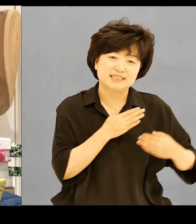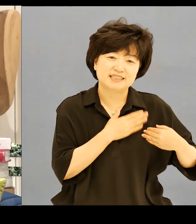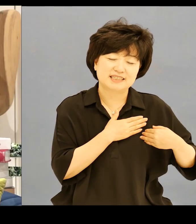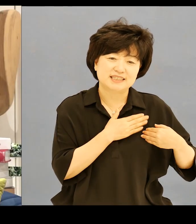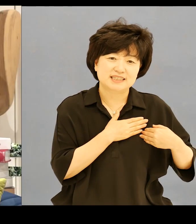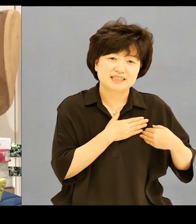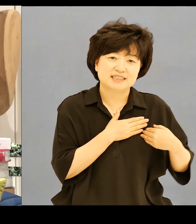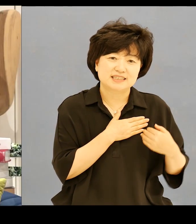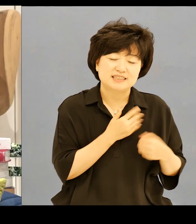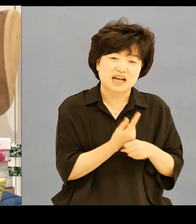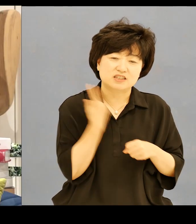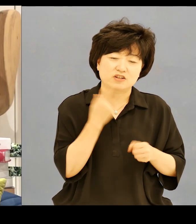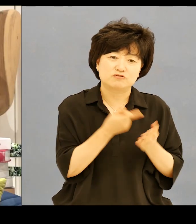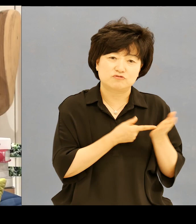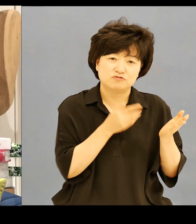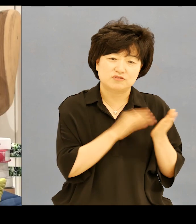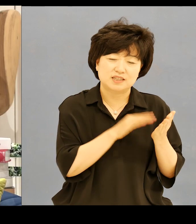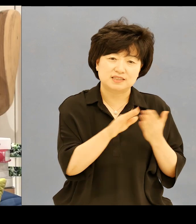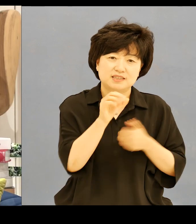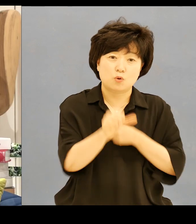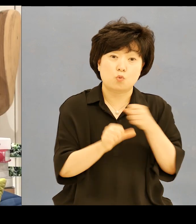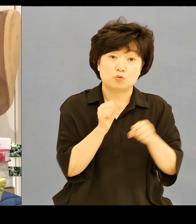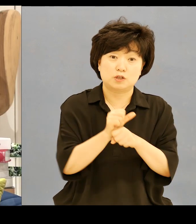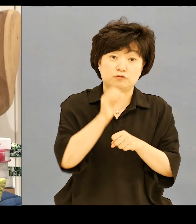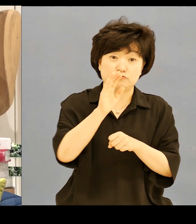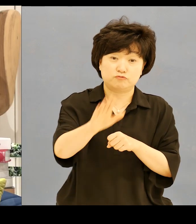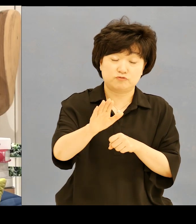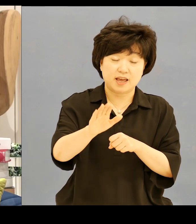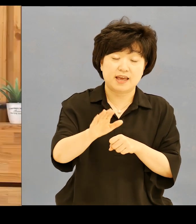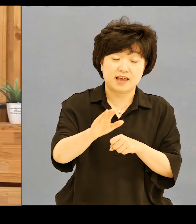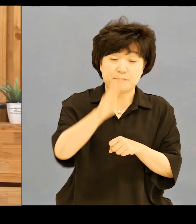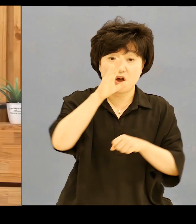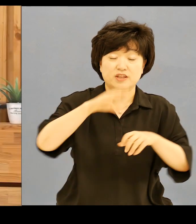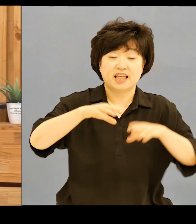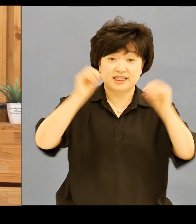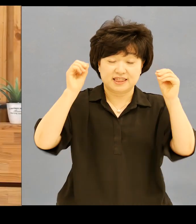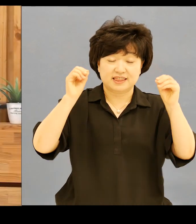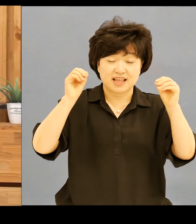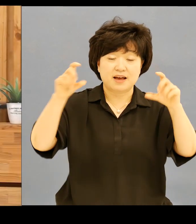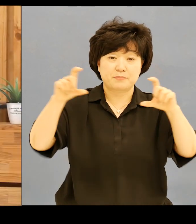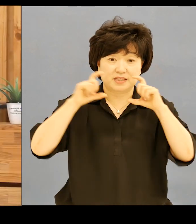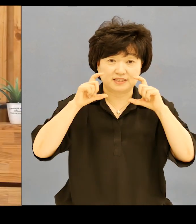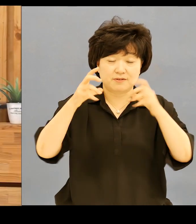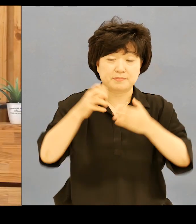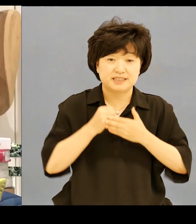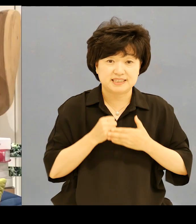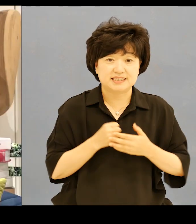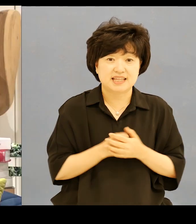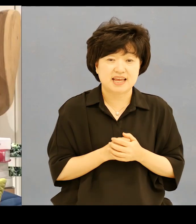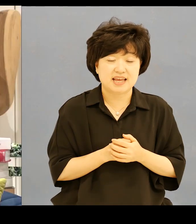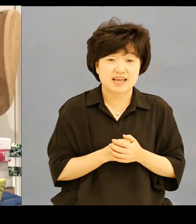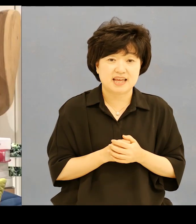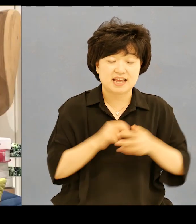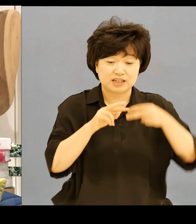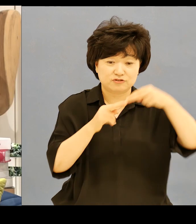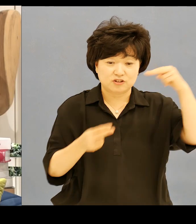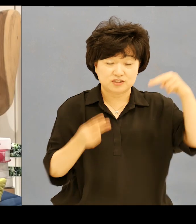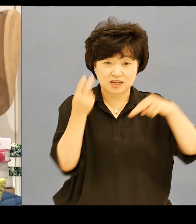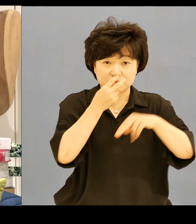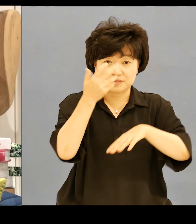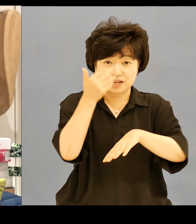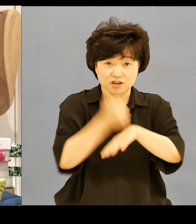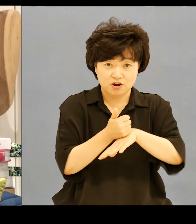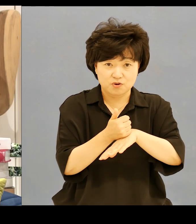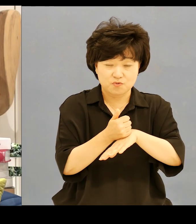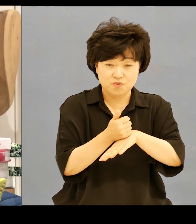작년에 수술해서 5년은 지나야 완치 판정이 그렇죠. 된 거고, 그리고 제가 유전자 검사